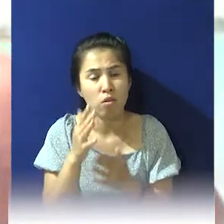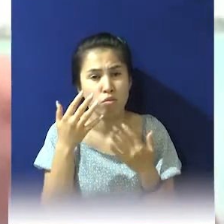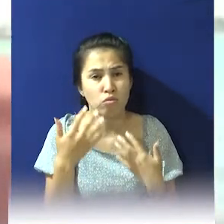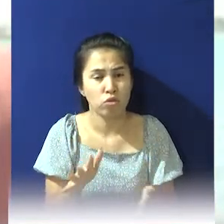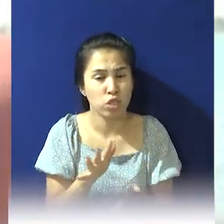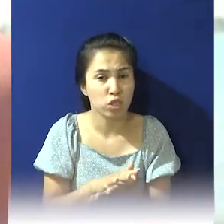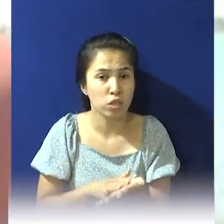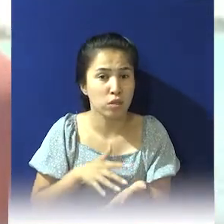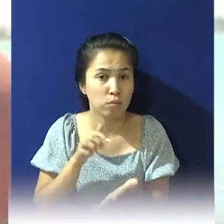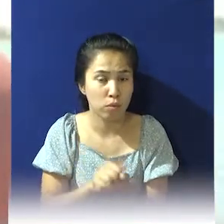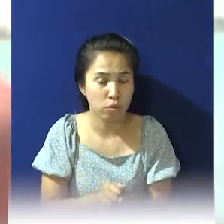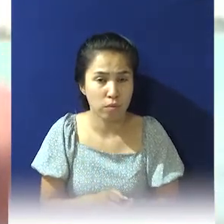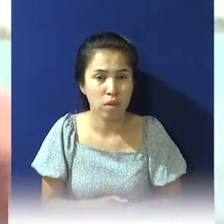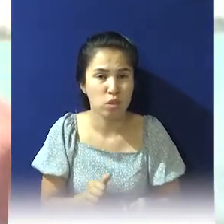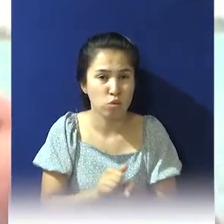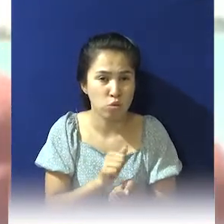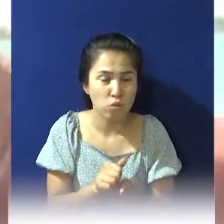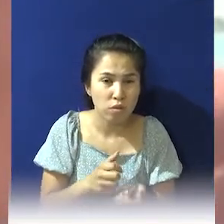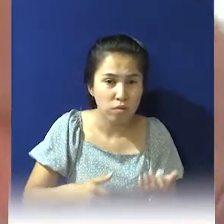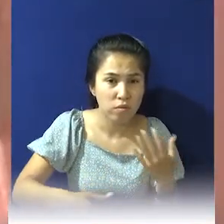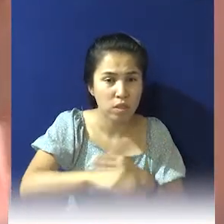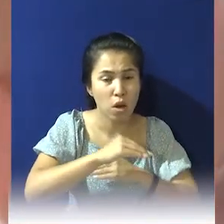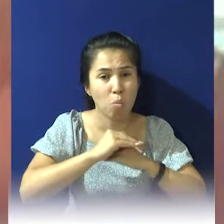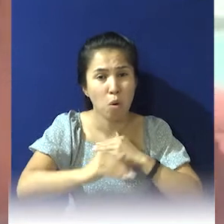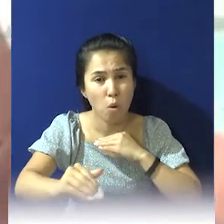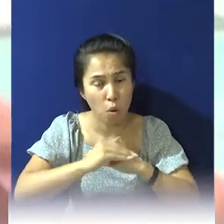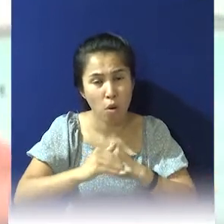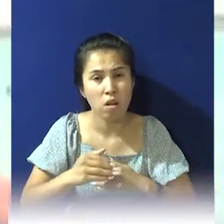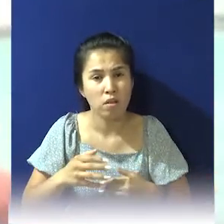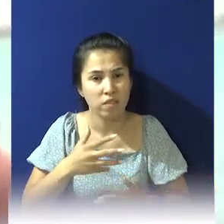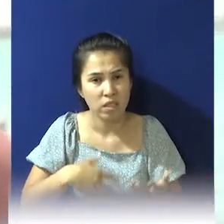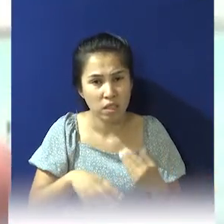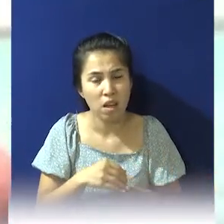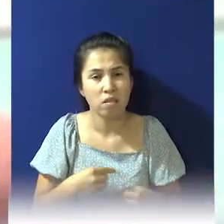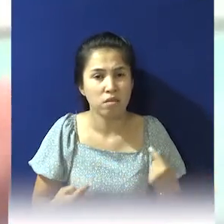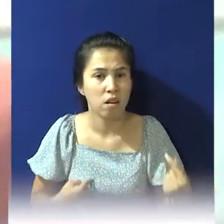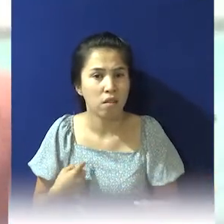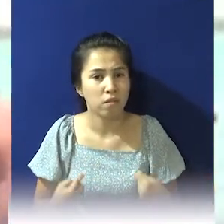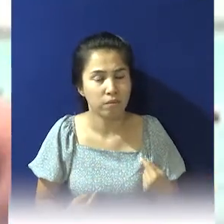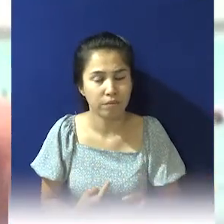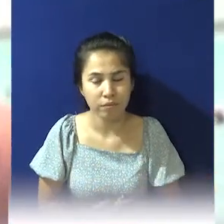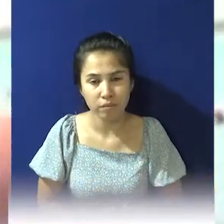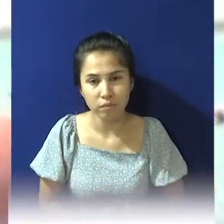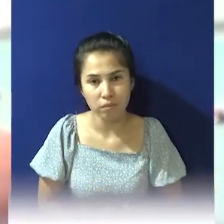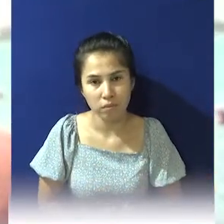Не в то время, когда мы приезжали сюда на соревнования, в 2000-х, когда не было вообще ничего здесь.